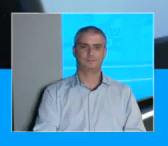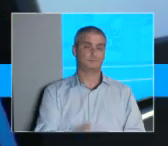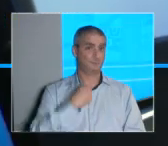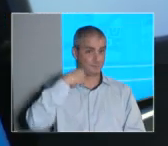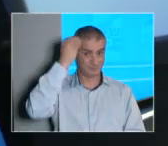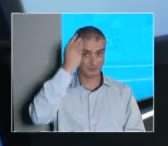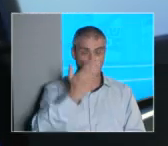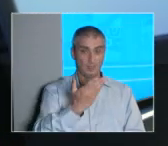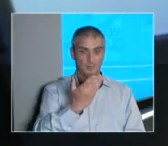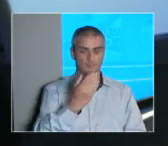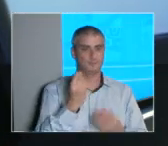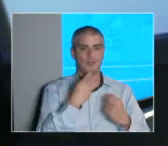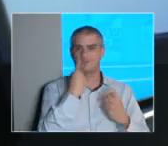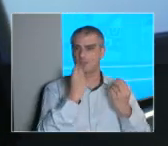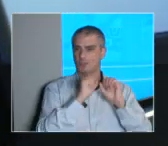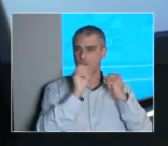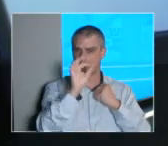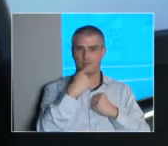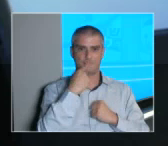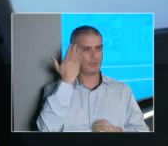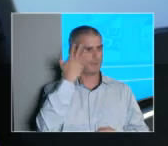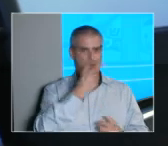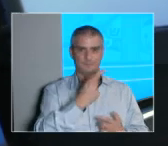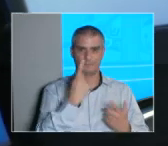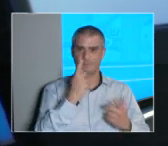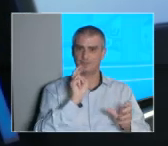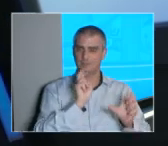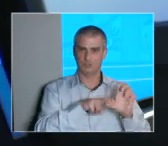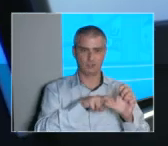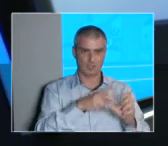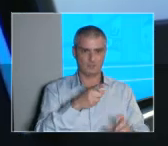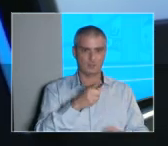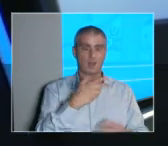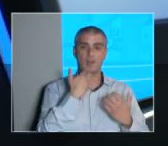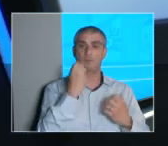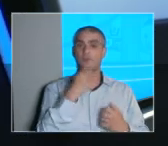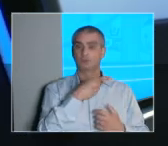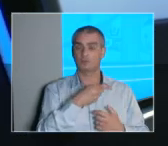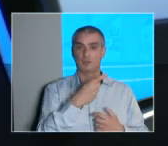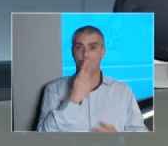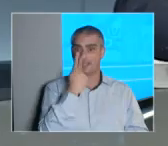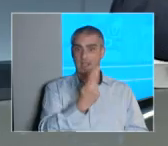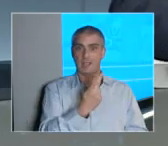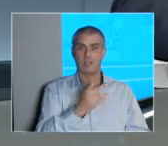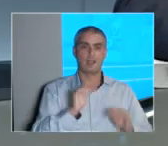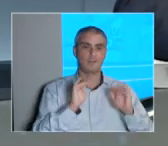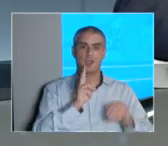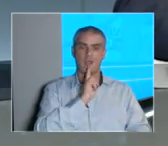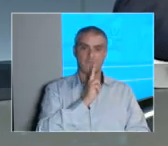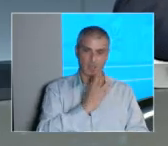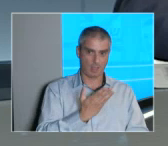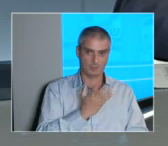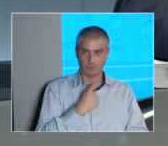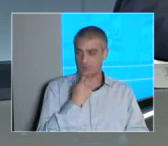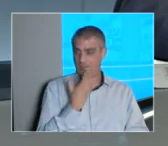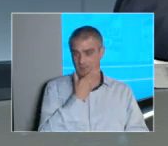אני זוכר דבר תורה שלך, שאמרת פעם באיזשהו אירוע שהשתתפנו בו, על פרשת השבוע, פרשת ראה, ברכה וכללה. אגב, יש